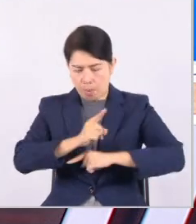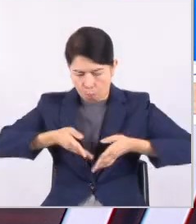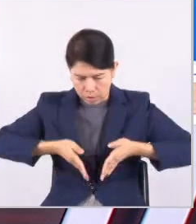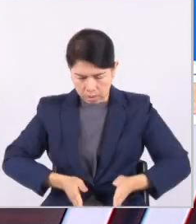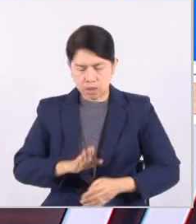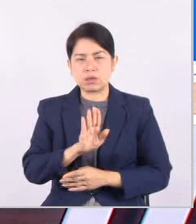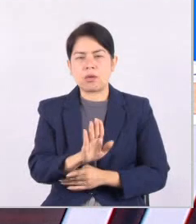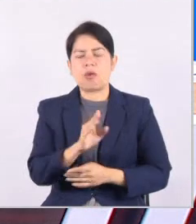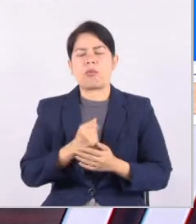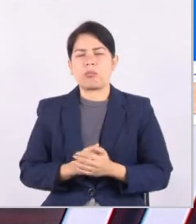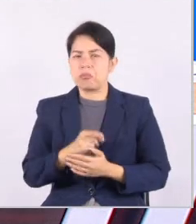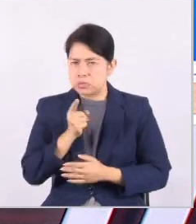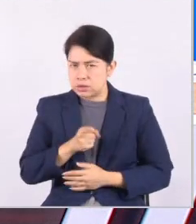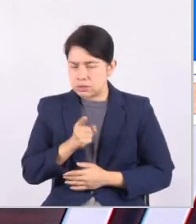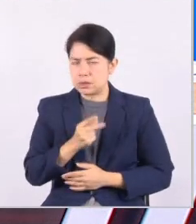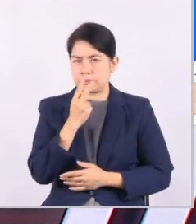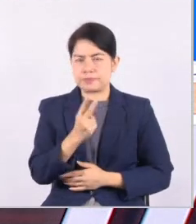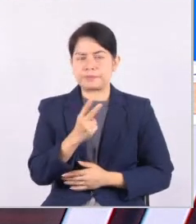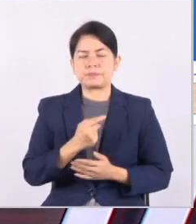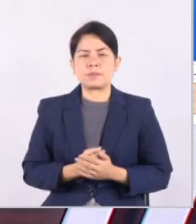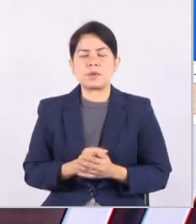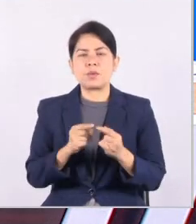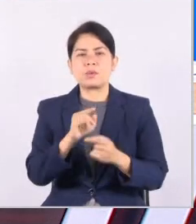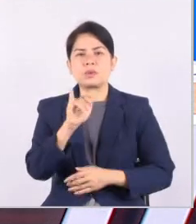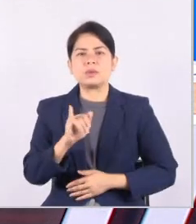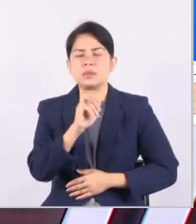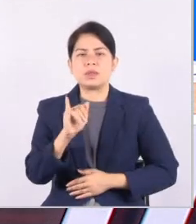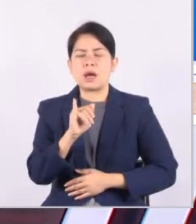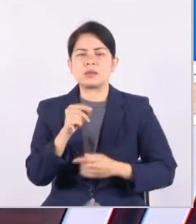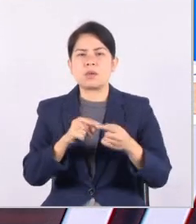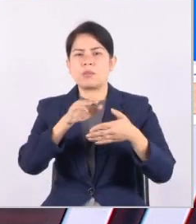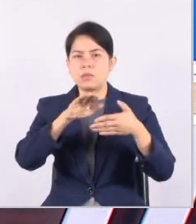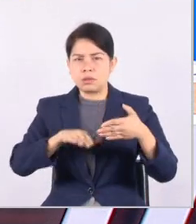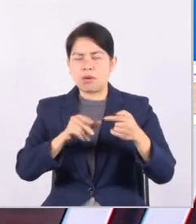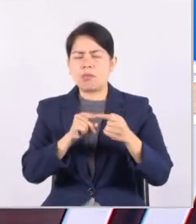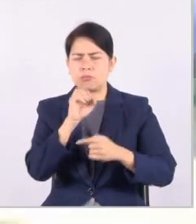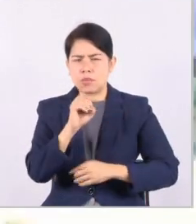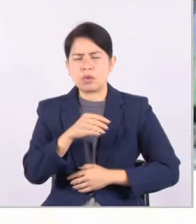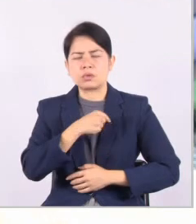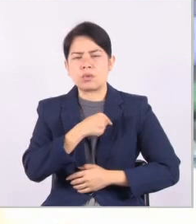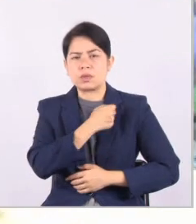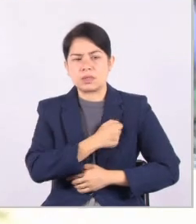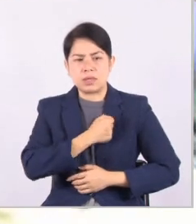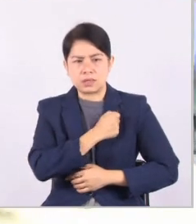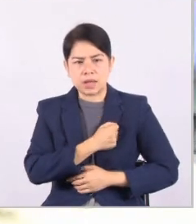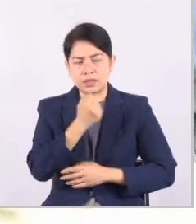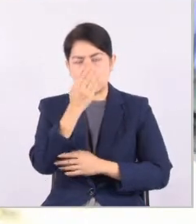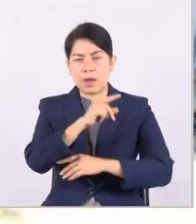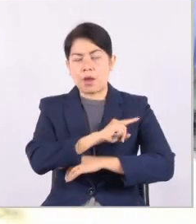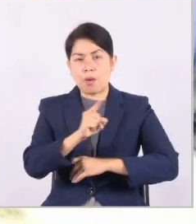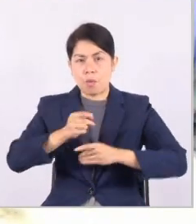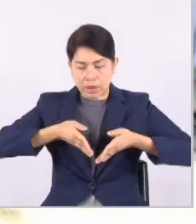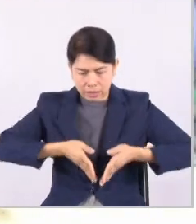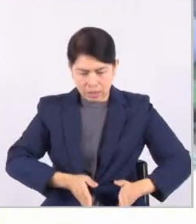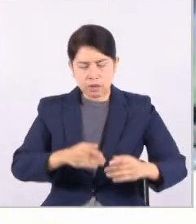ตุการณ์นั้นเกิดขึ้นจริงๆนะคะญาติๆเนี่ยเศร้าคือต้องจัดงานศพด้วยแล้วก็จัดงานวันเกิดไปพร้อมๆกันด้วย